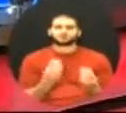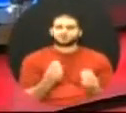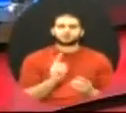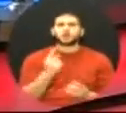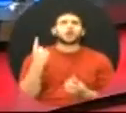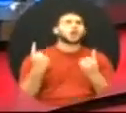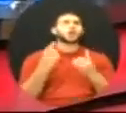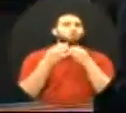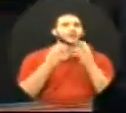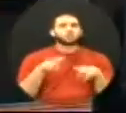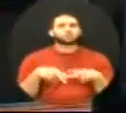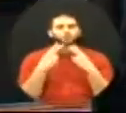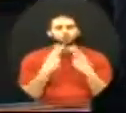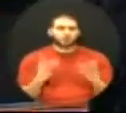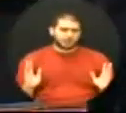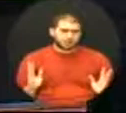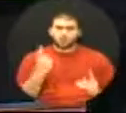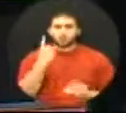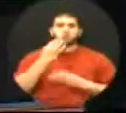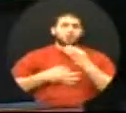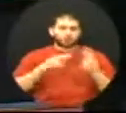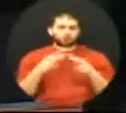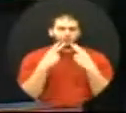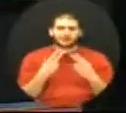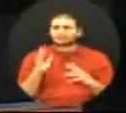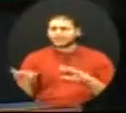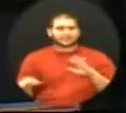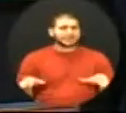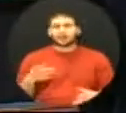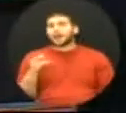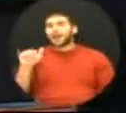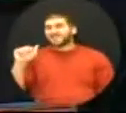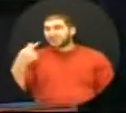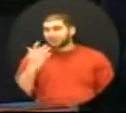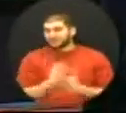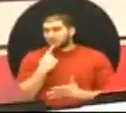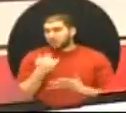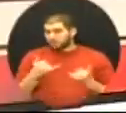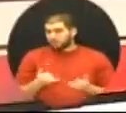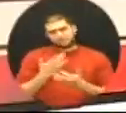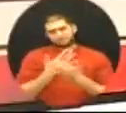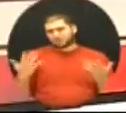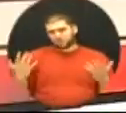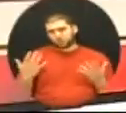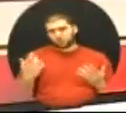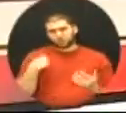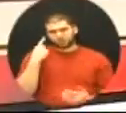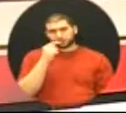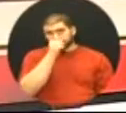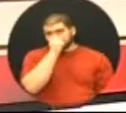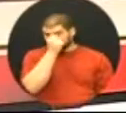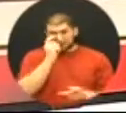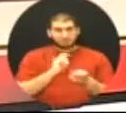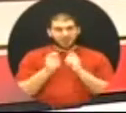לכל שאלה יש תשובת בית ספר, בסדר? לא לכל שאלה יש תשובה 0 או 1. למה? אבי גבאי היום אמר דברים די ברורים, שמעתי אותו בראיונות